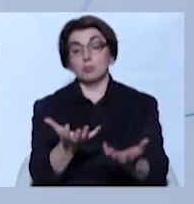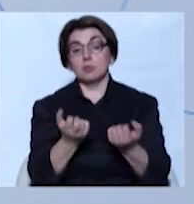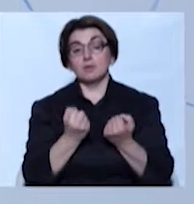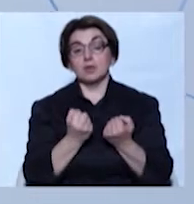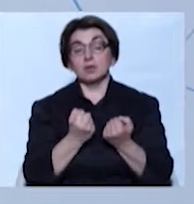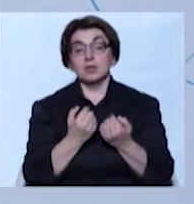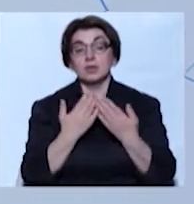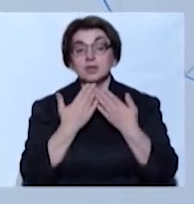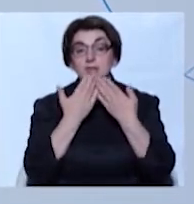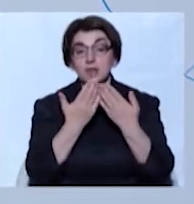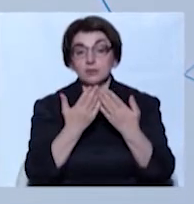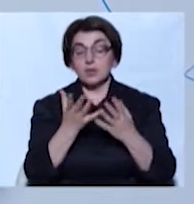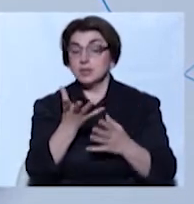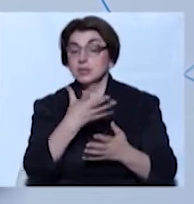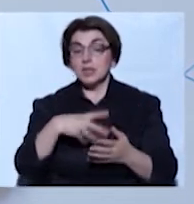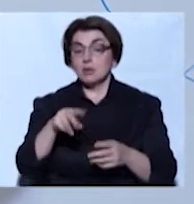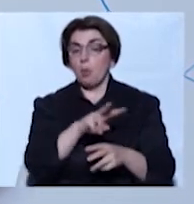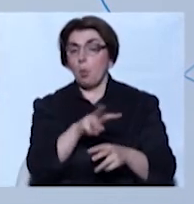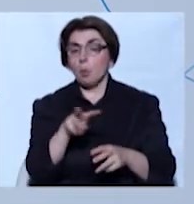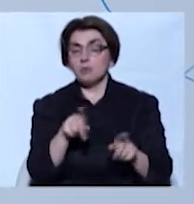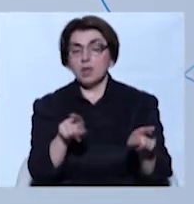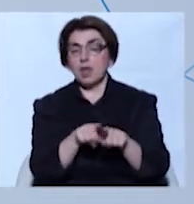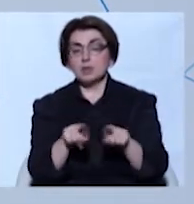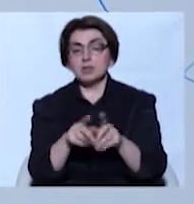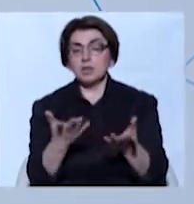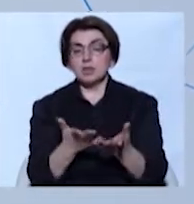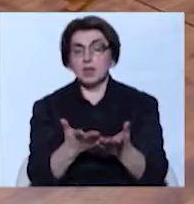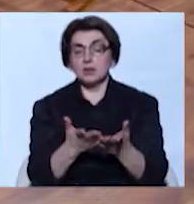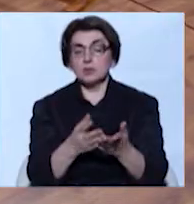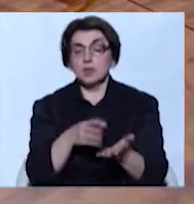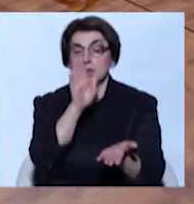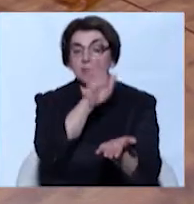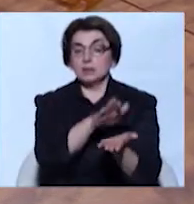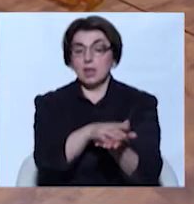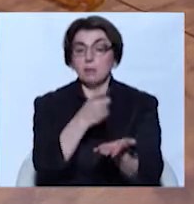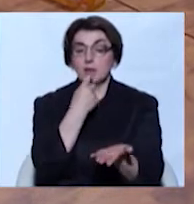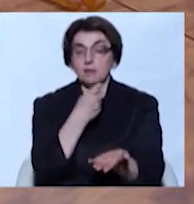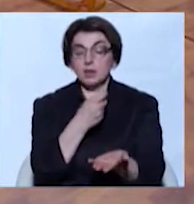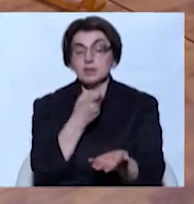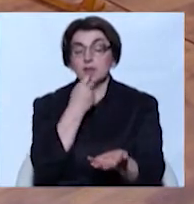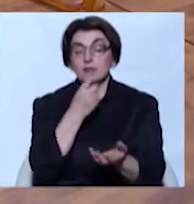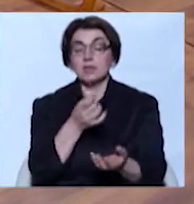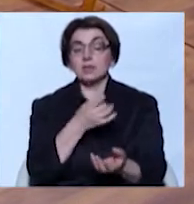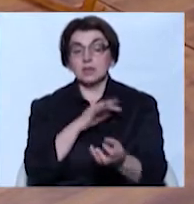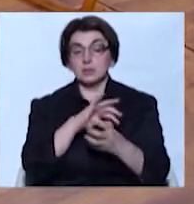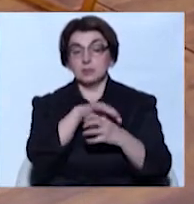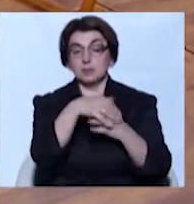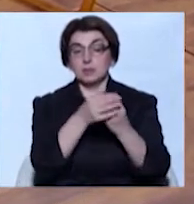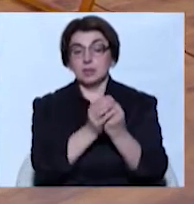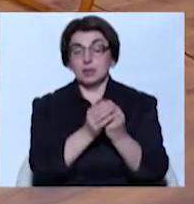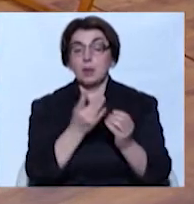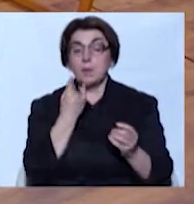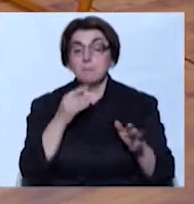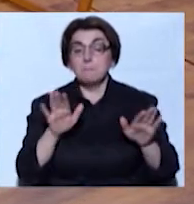მოდით წავიკითხოთ, ესე იგი, საერთო რა აქვთ ფრინველებსა და ქვეწარმავლებს? დებენ კვერცხს და კვერცხი ნაჭუჭიანია.